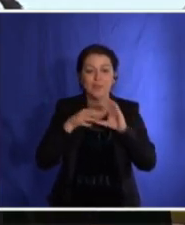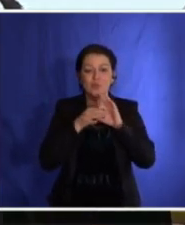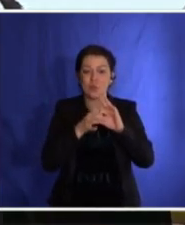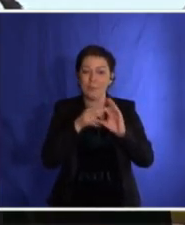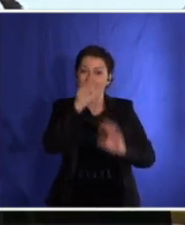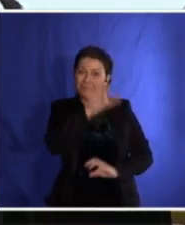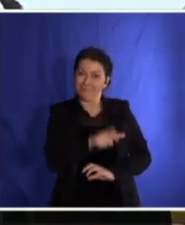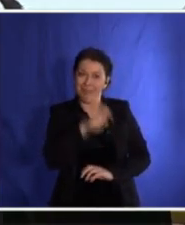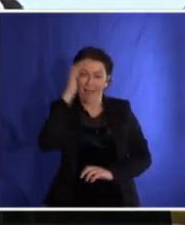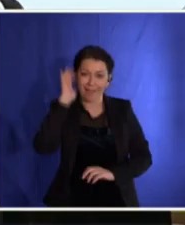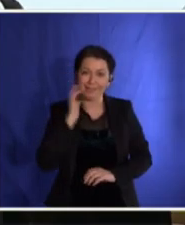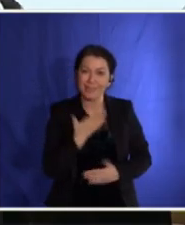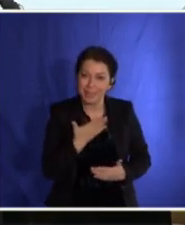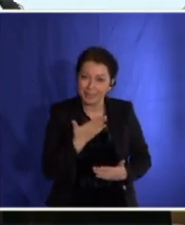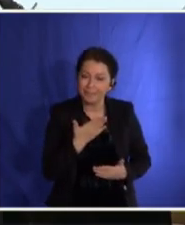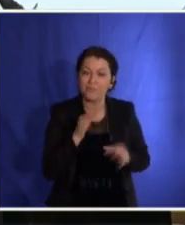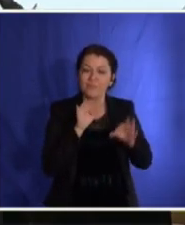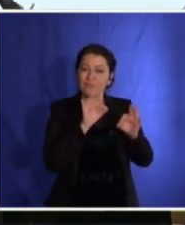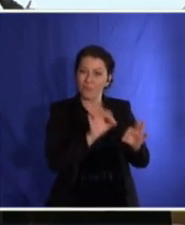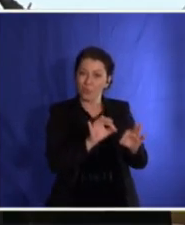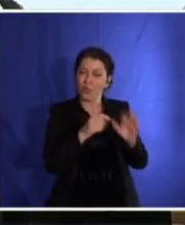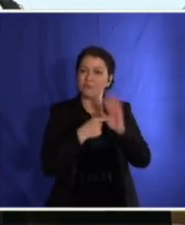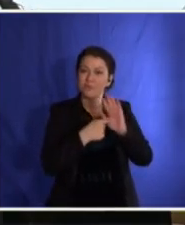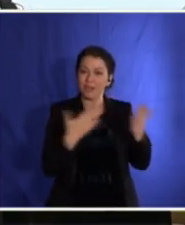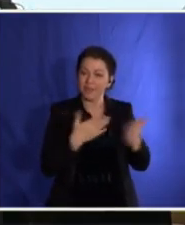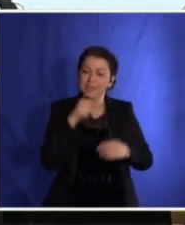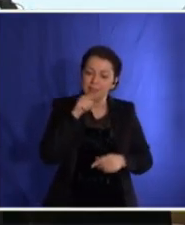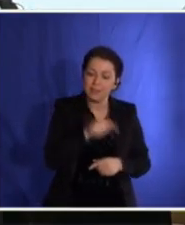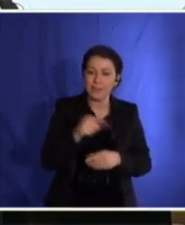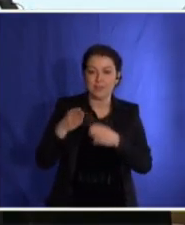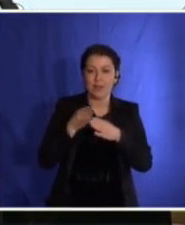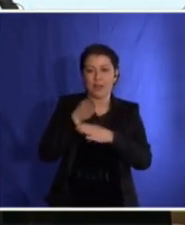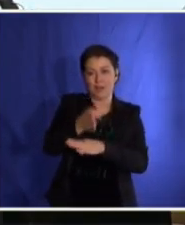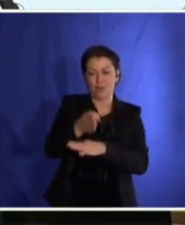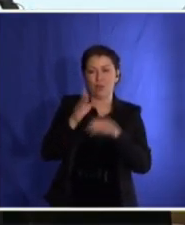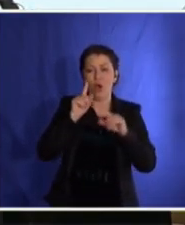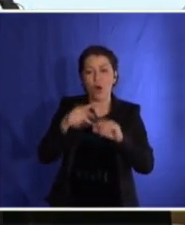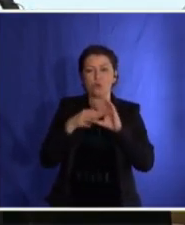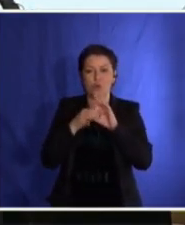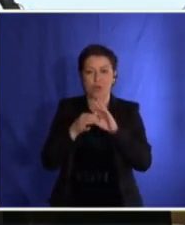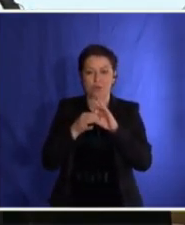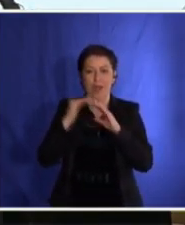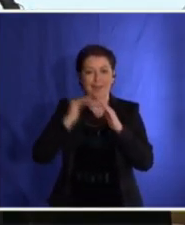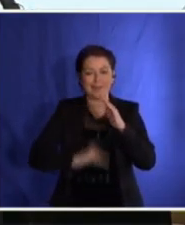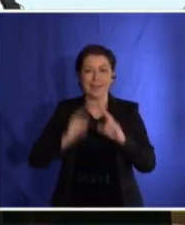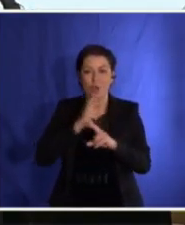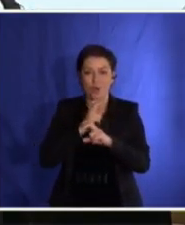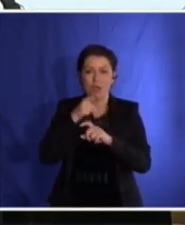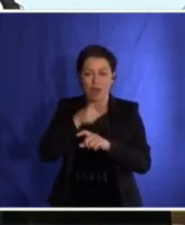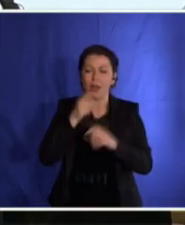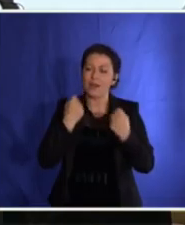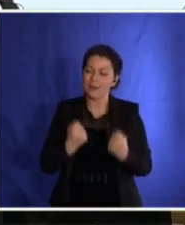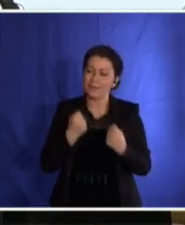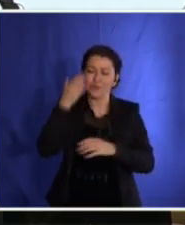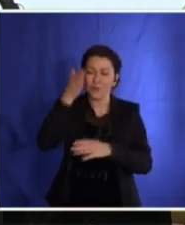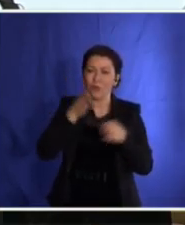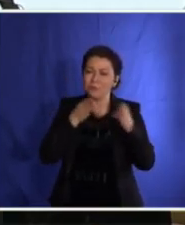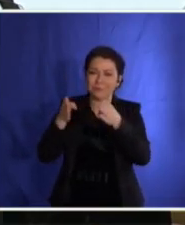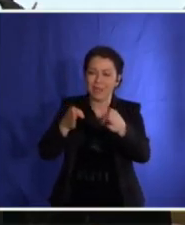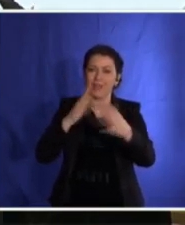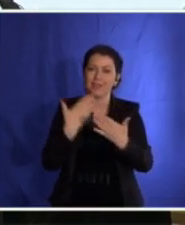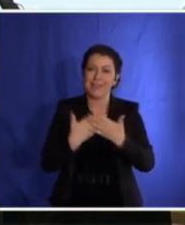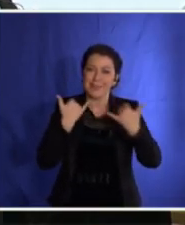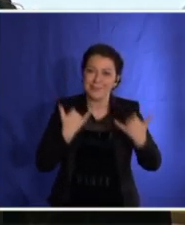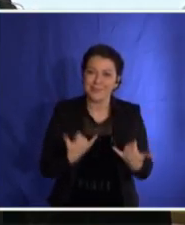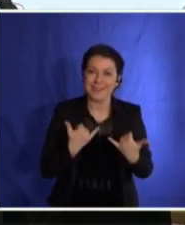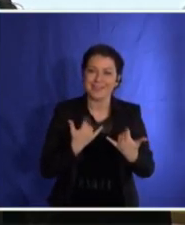diese Linie, die du auch in Niederösterreich, was Weichenstellung für die Zukunft anbelangt, zeigen wirst. Und ich wünsche dir jetzt schon alles Gute,